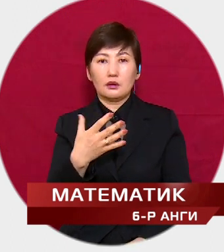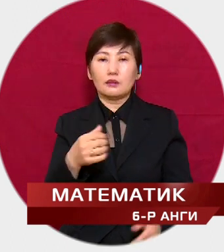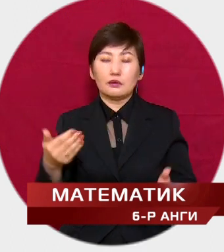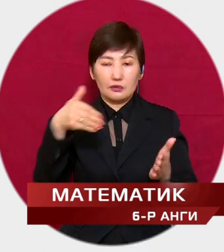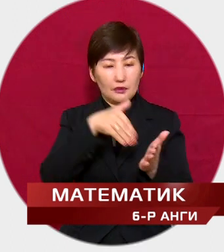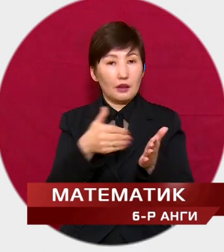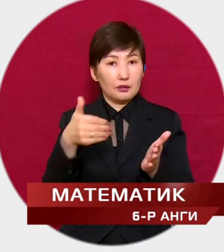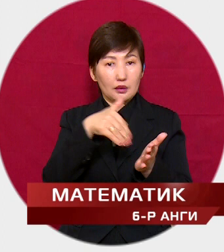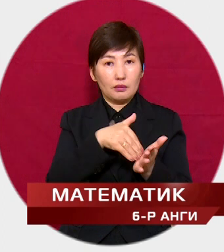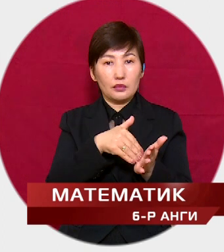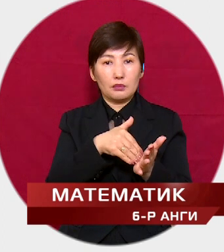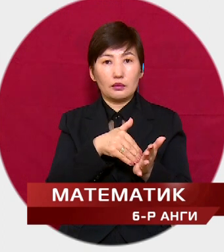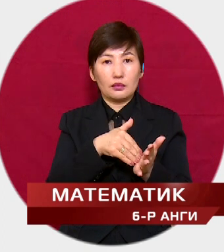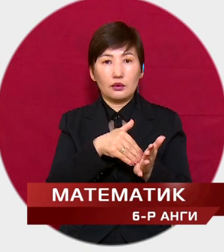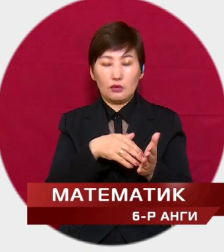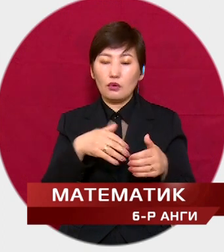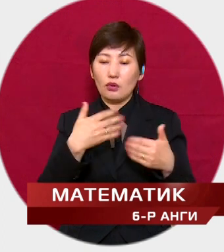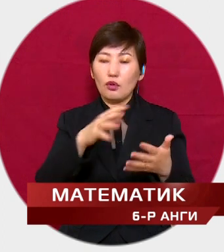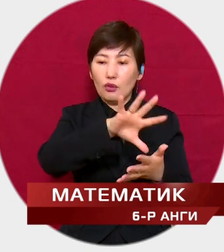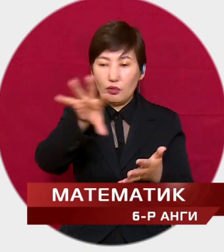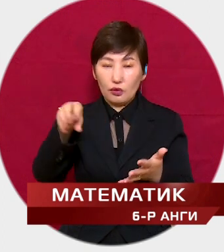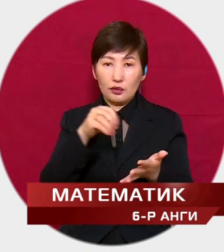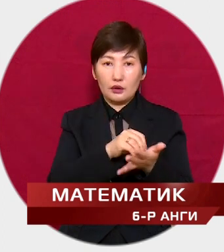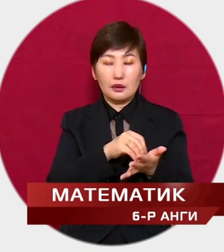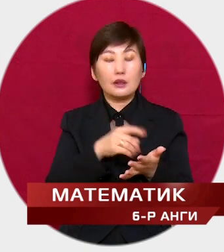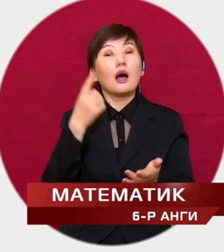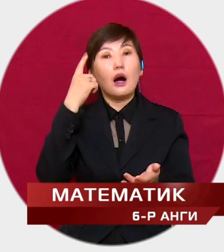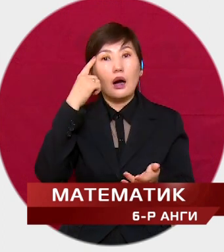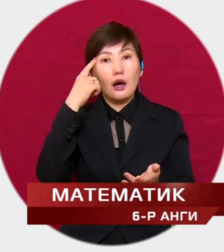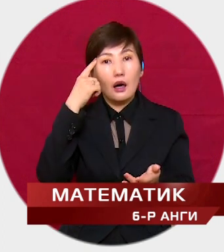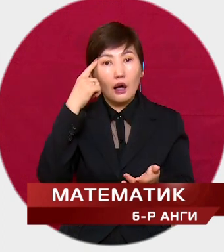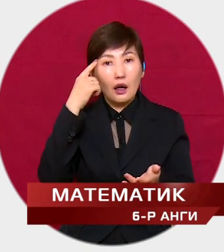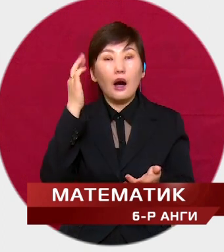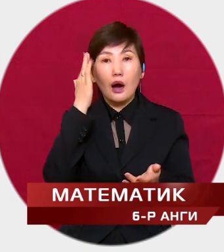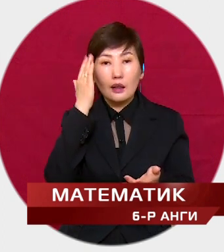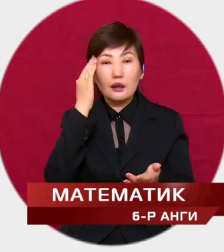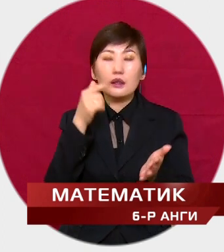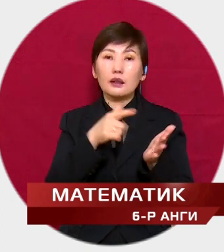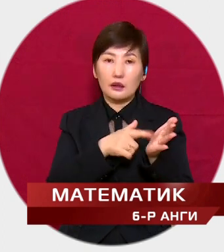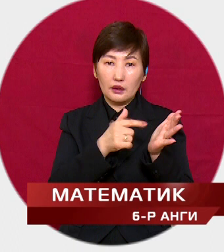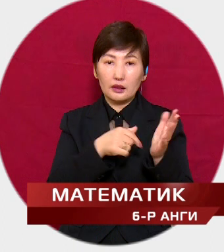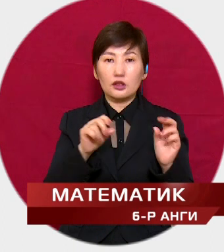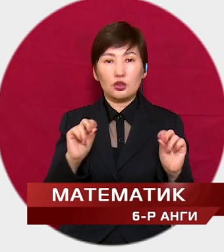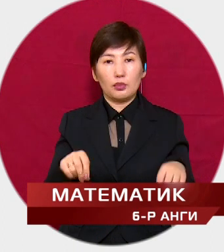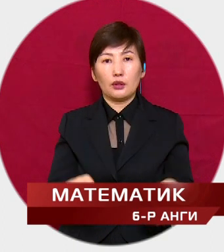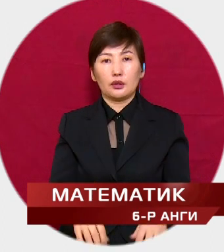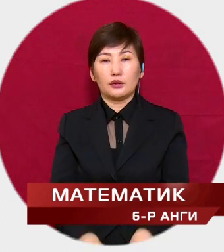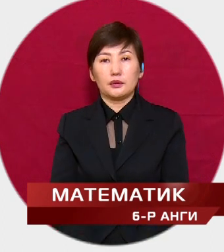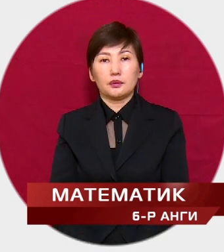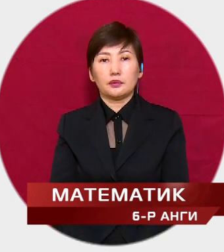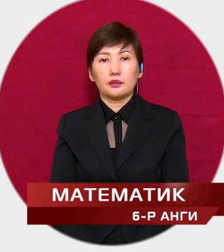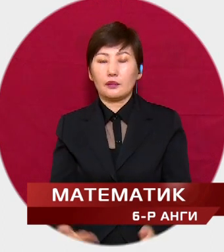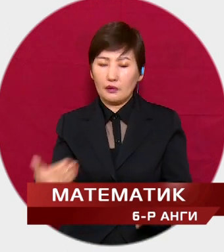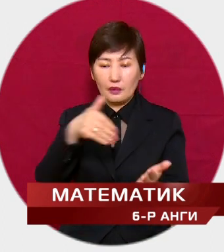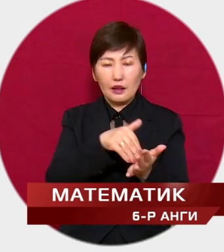тавтамж бүхий өгдлийг бид нэг бүртгэлтэй энэ аргыг бол хэрэглэж болж байна. Өөрөөр хэлбэл тавтамж нь их олон удаа